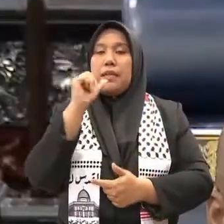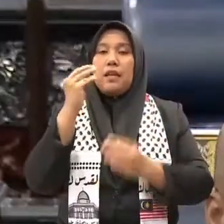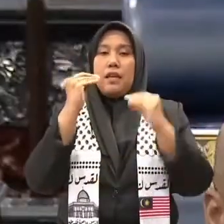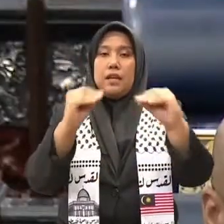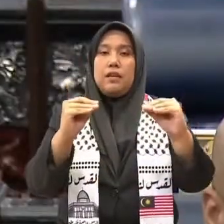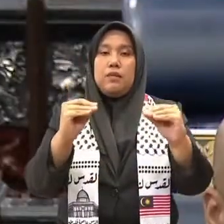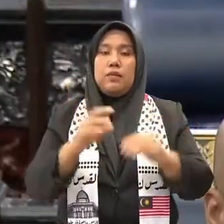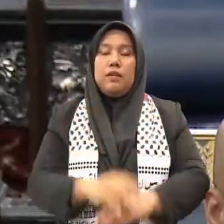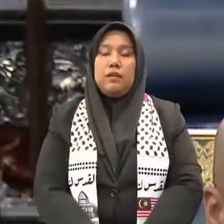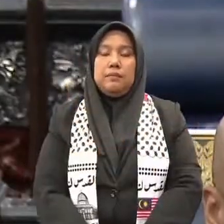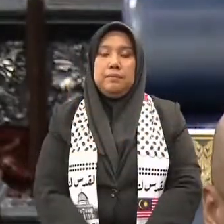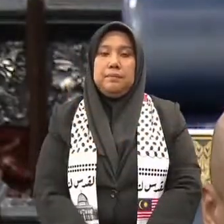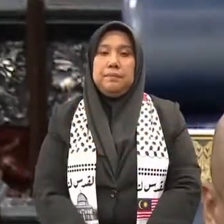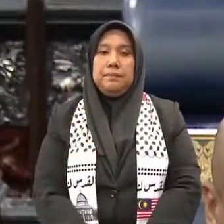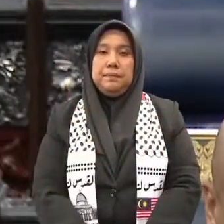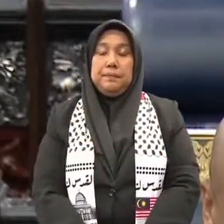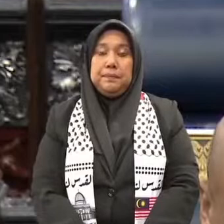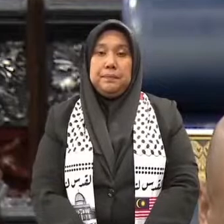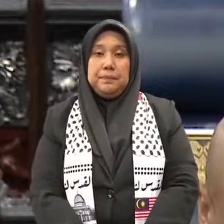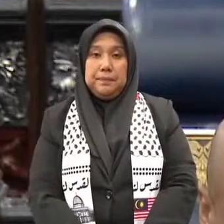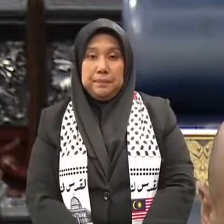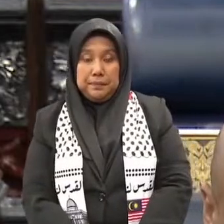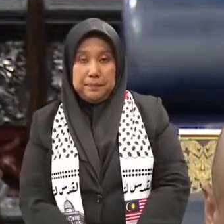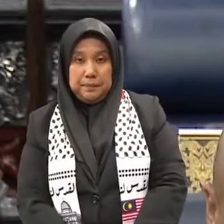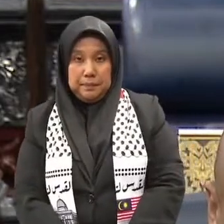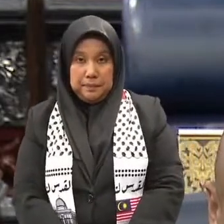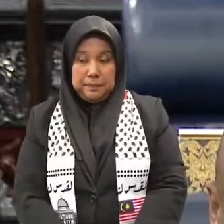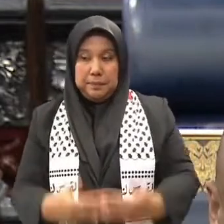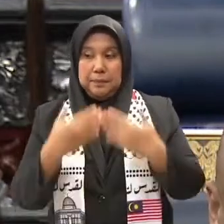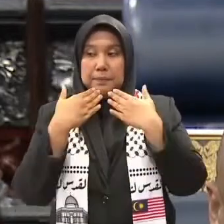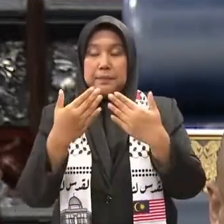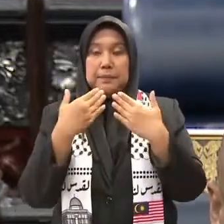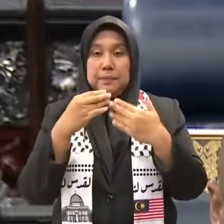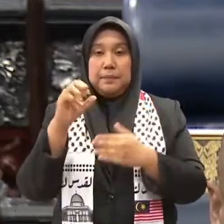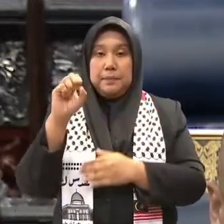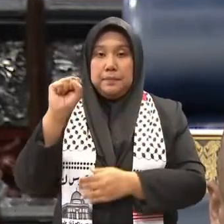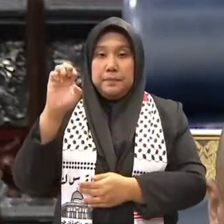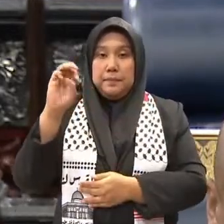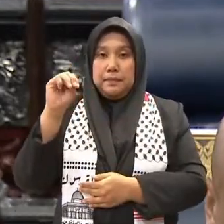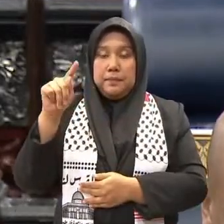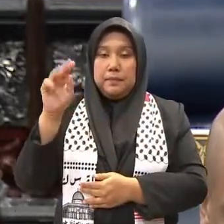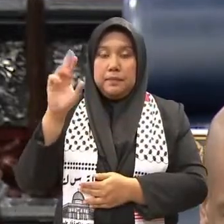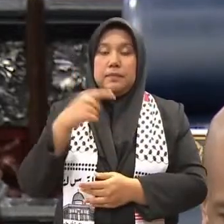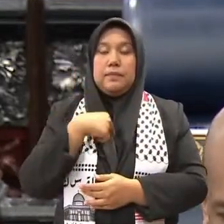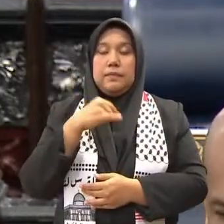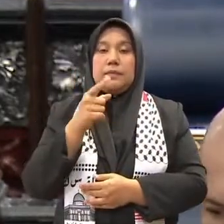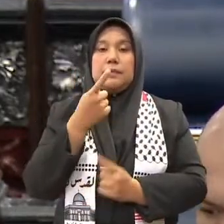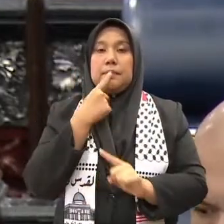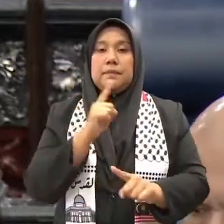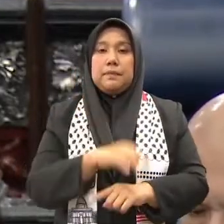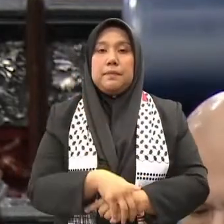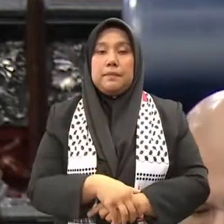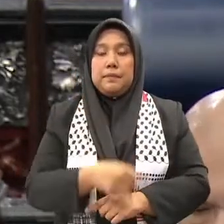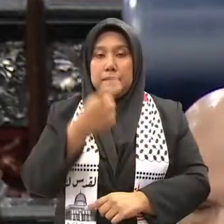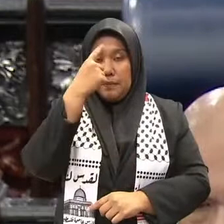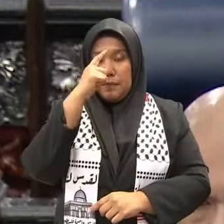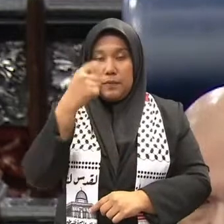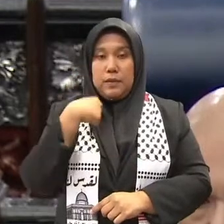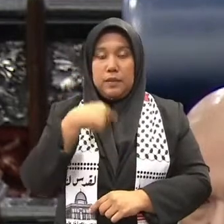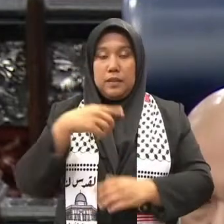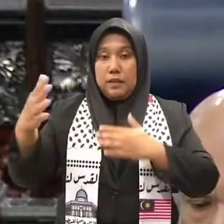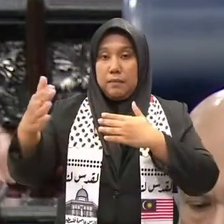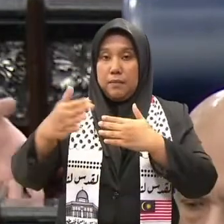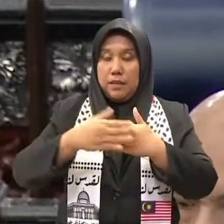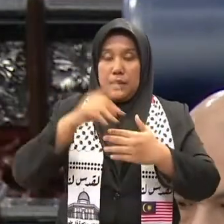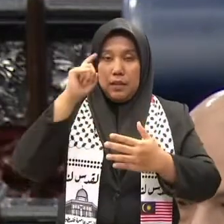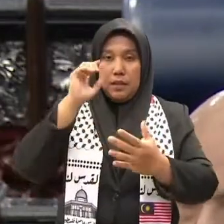dijual Terima kasih saya ja sayaa untuk kita